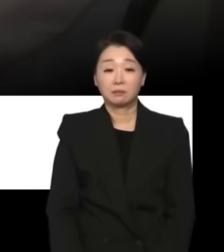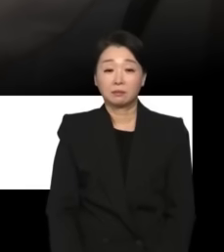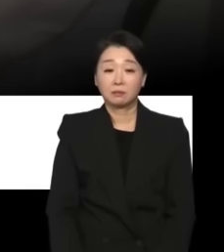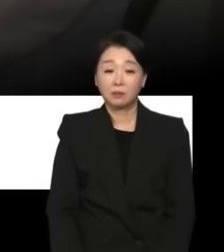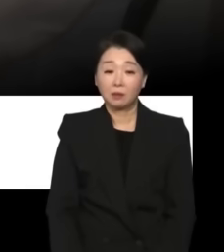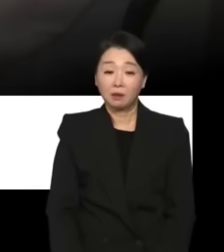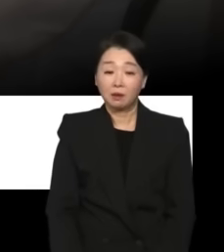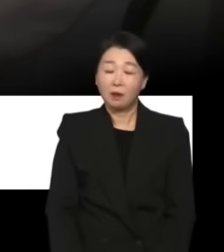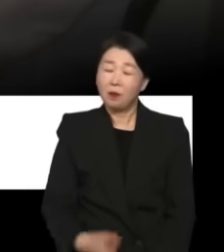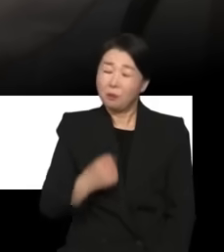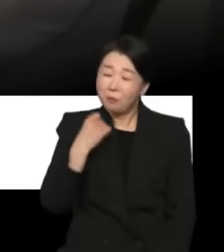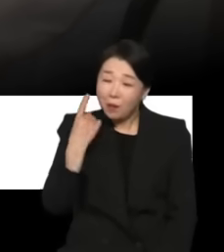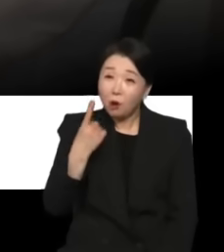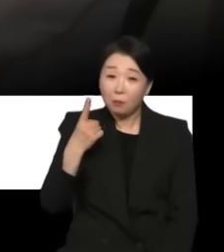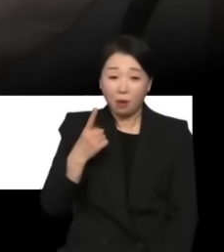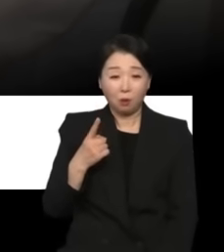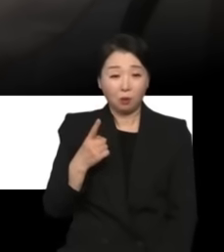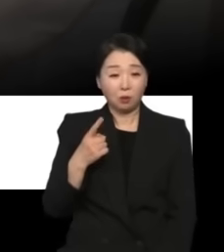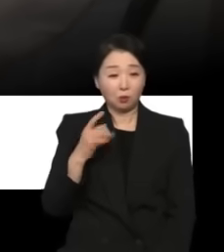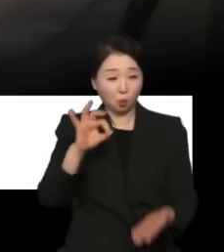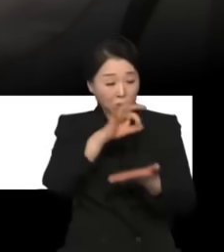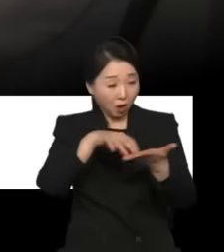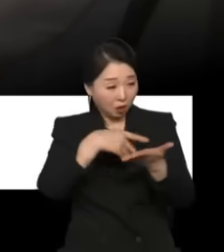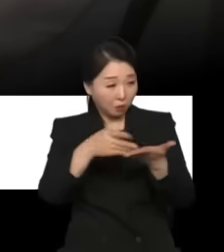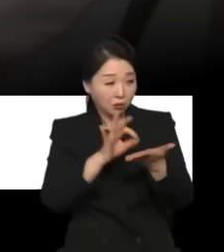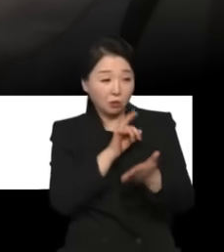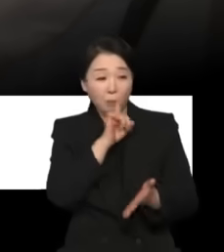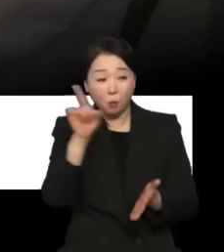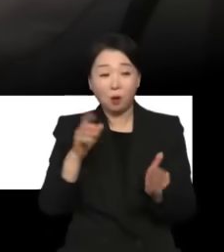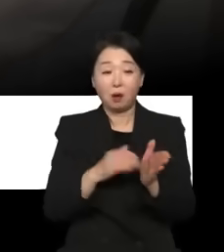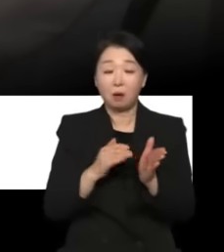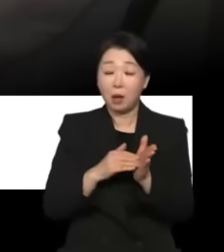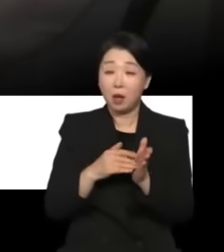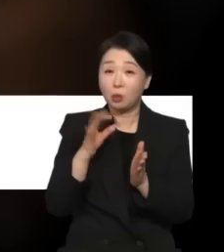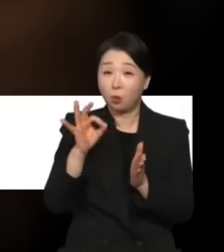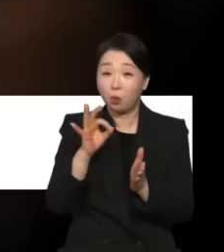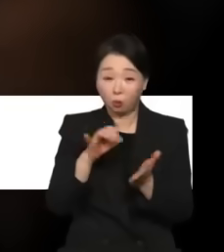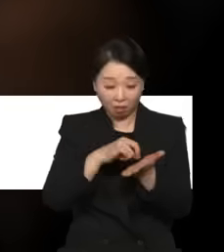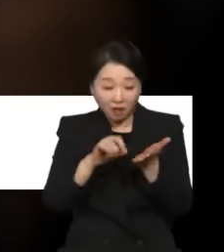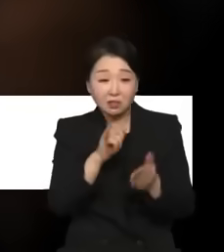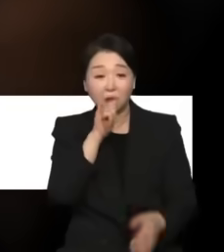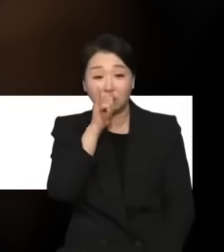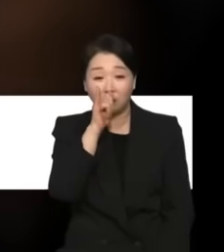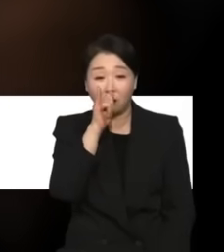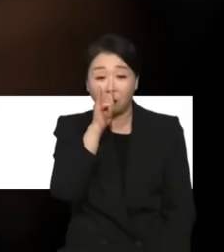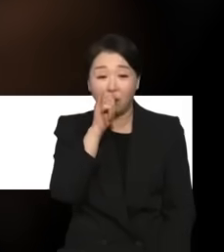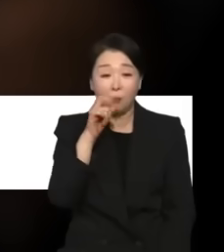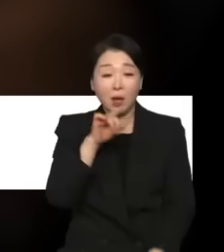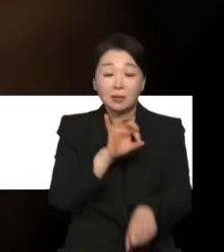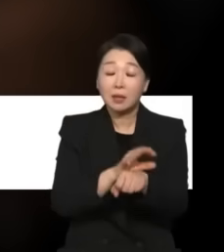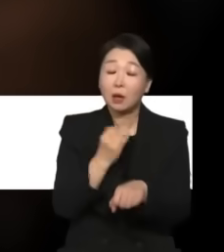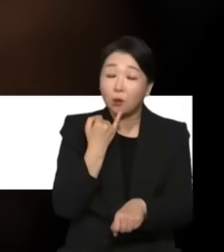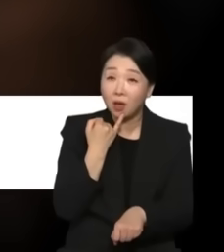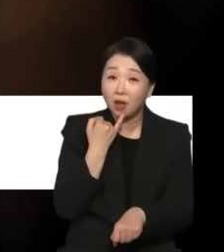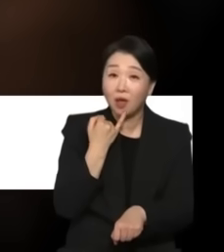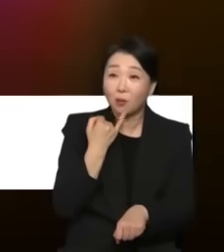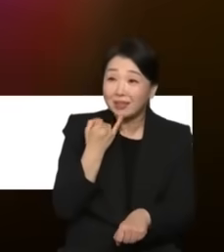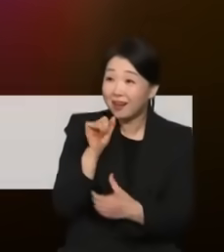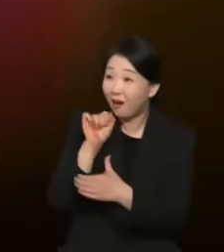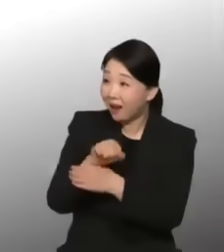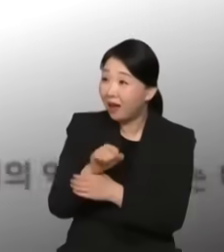가게도 써서 보고하게 만들고 매달 승돈이나 이런 거 있잖아요. 뭐 사도 되냐 허락받게